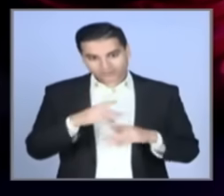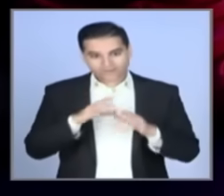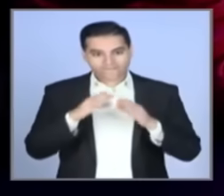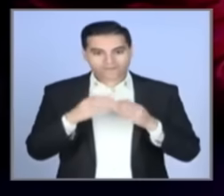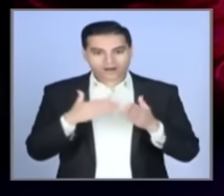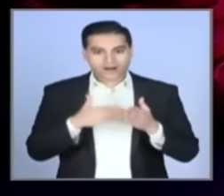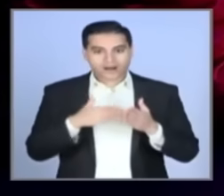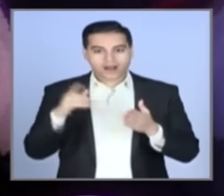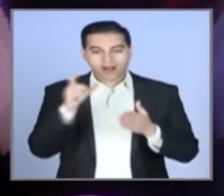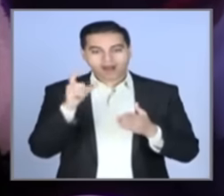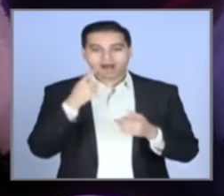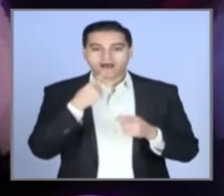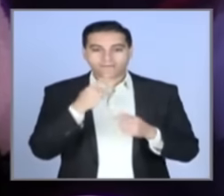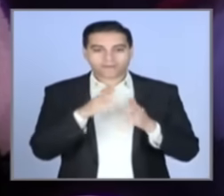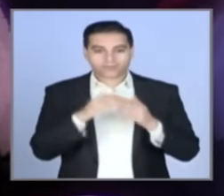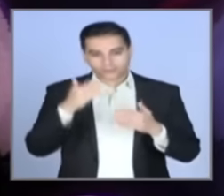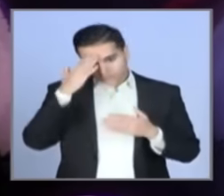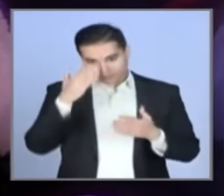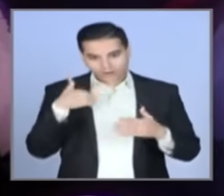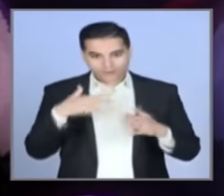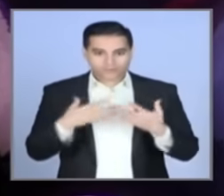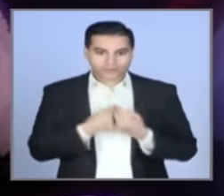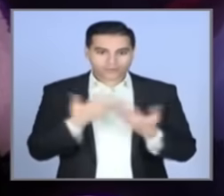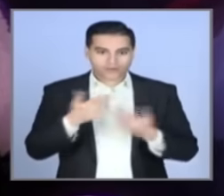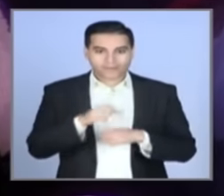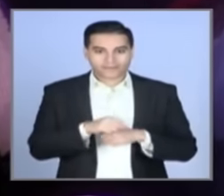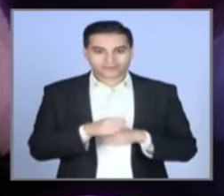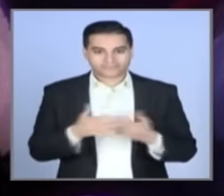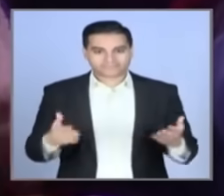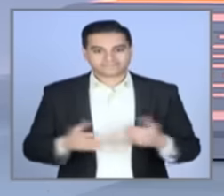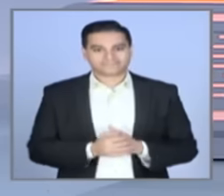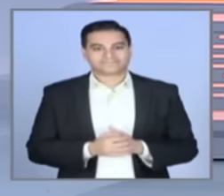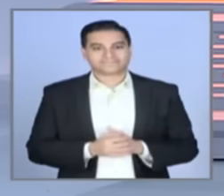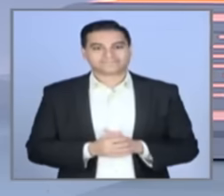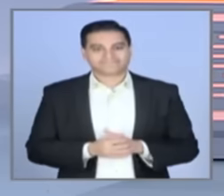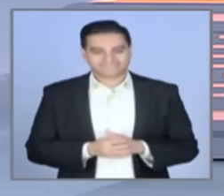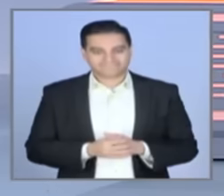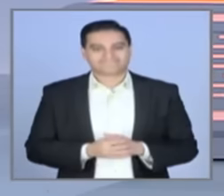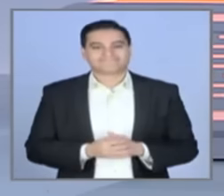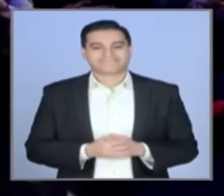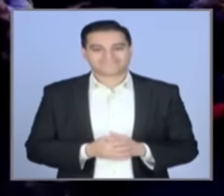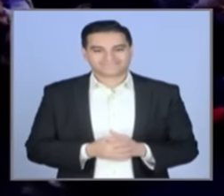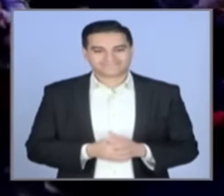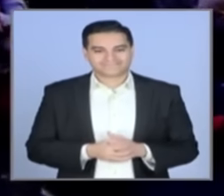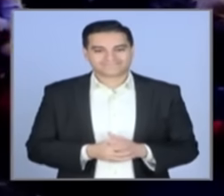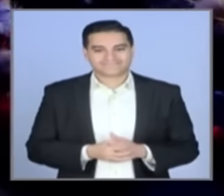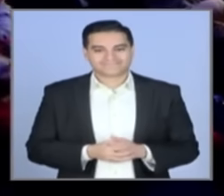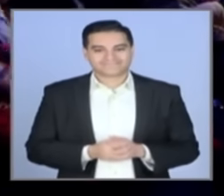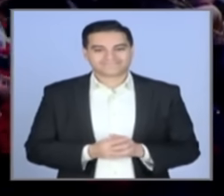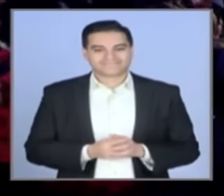والفريق الهلال الأحمر المصري بحيي حضراتكم، واحنا موجودين معاكم في كل مكان. اشكرك.